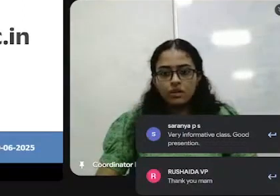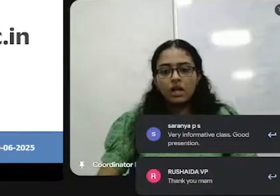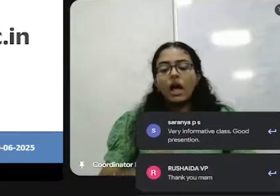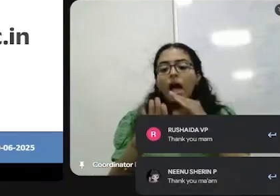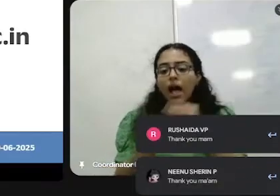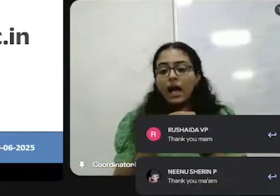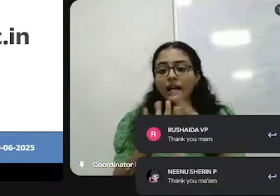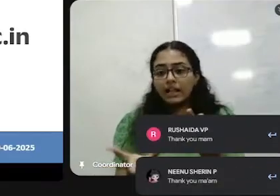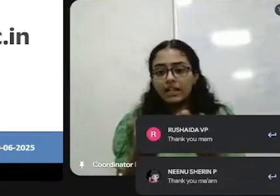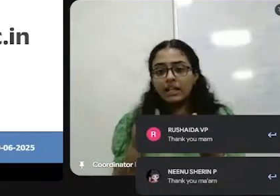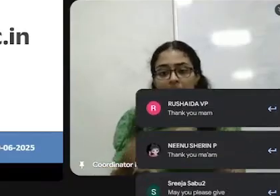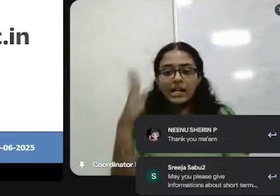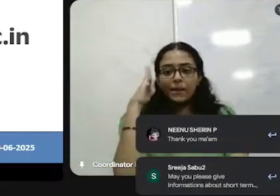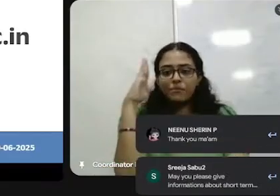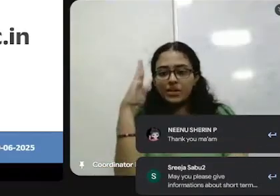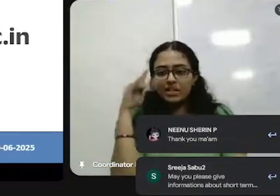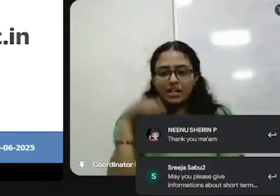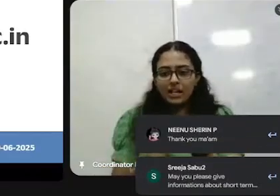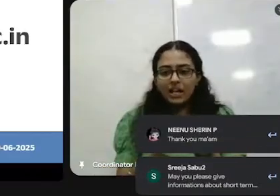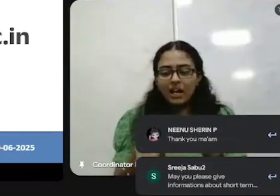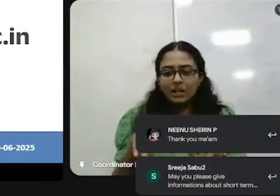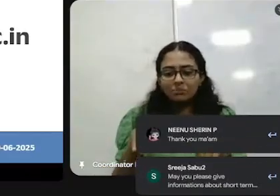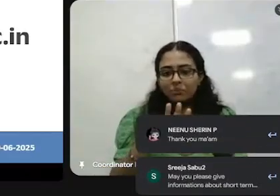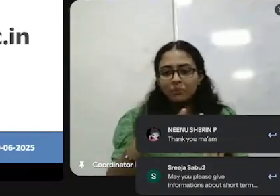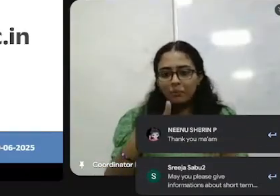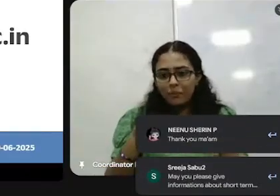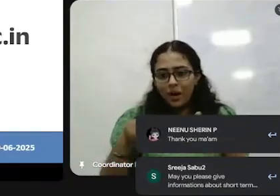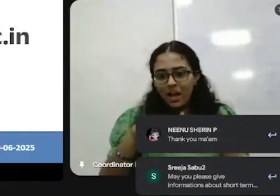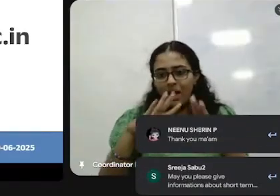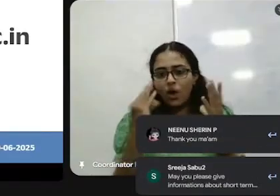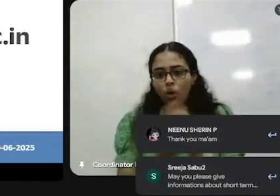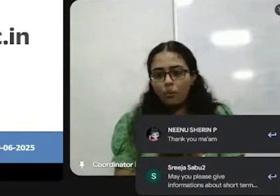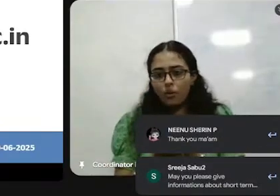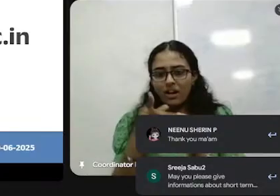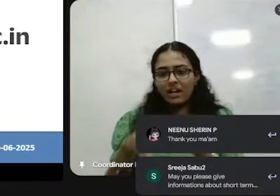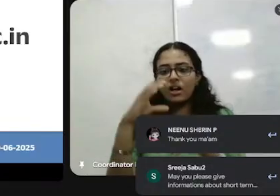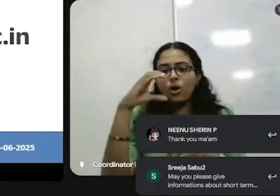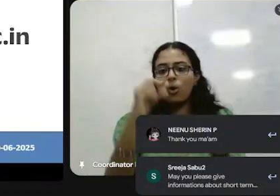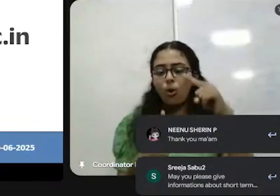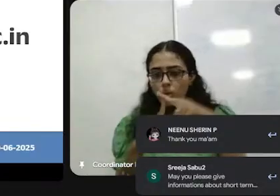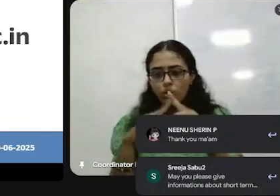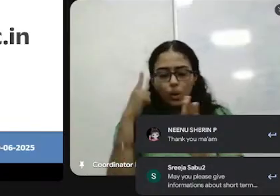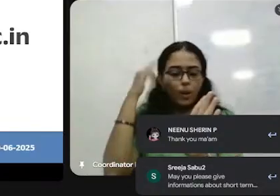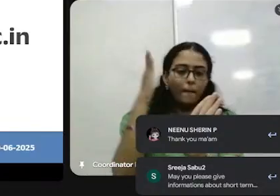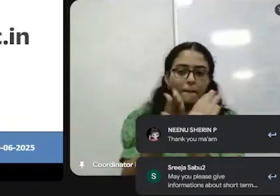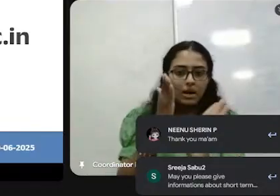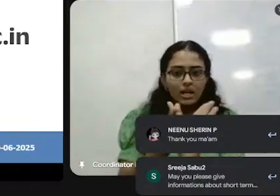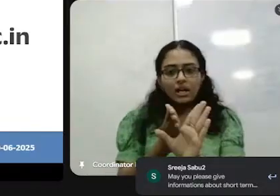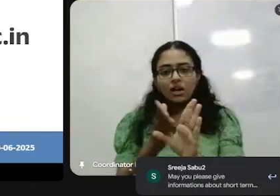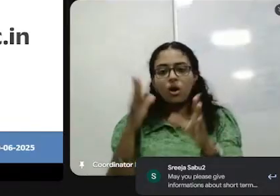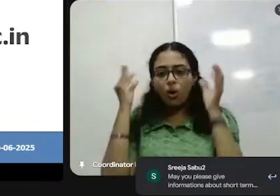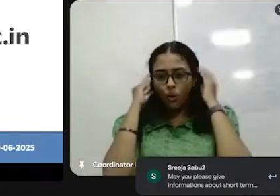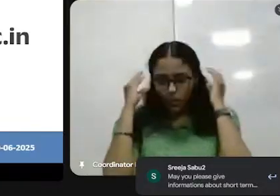കൂടാതെ നമ്മുടെ സെഷനിൽ പാനൽ മെമ്പേഴ്സായി ഓക്യുപേഷൻ തെറാപ്പിസ്റ്റ്, ഫിസിയോതെറാപ്പിസ്റ്റ്,